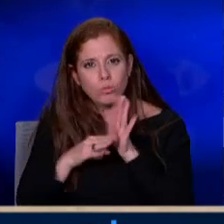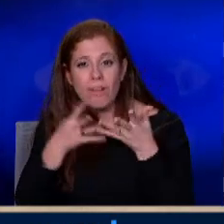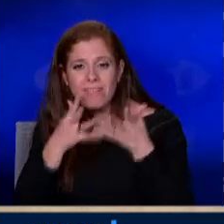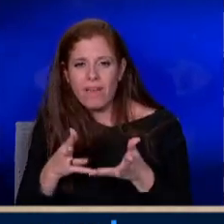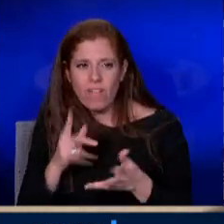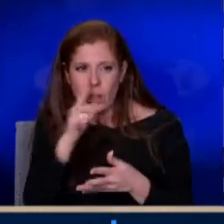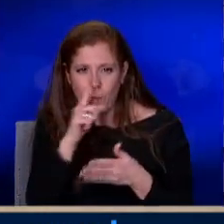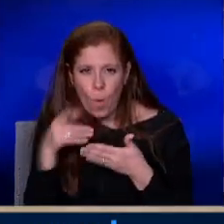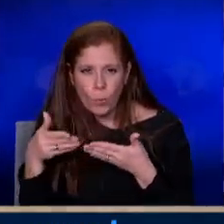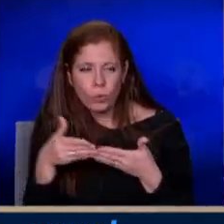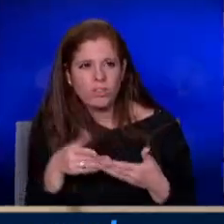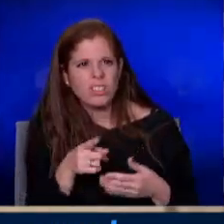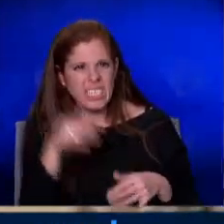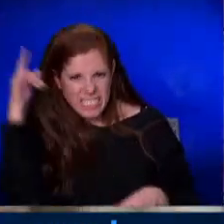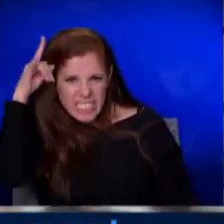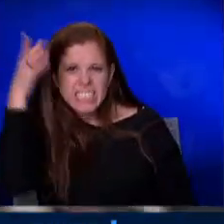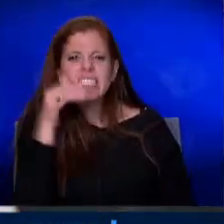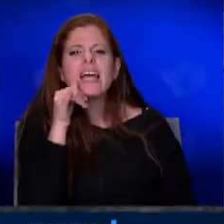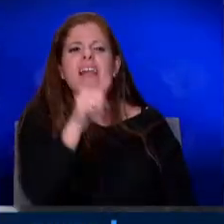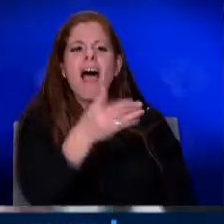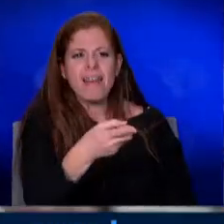הנה הסטן! הנה